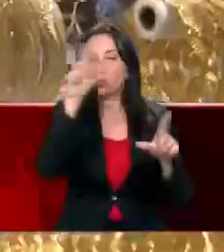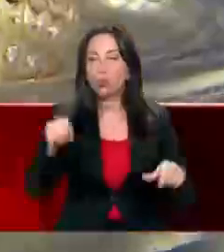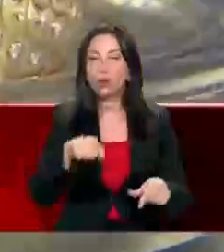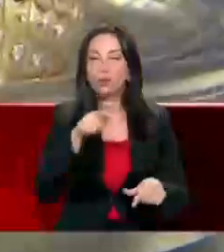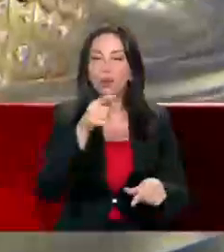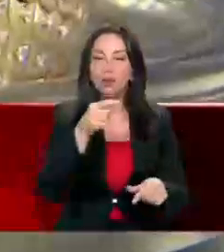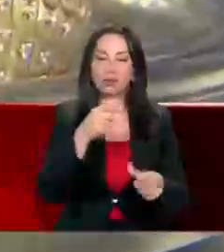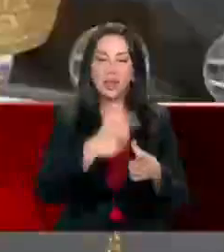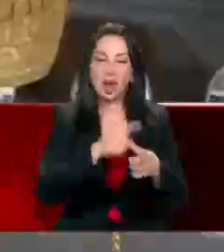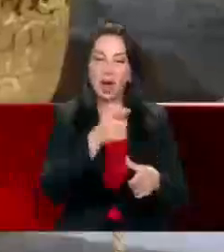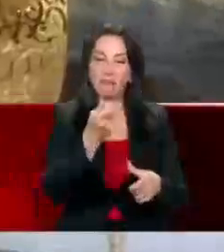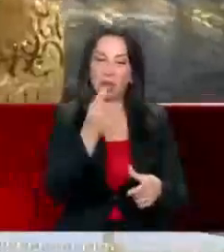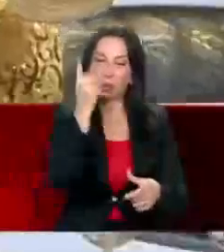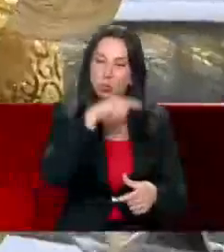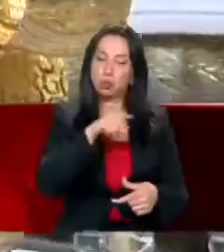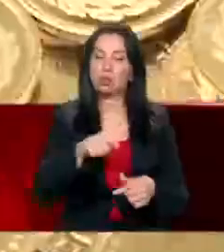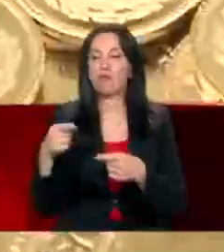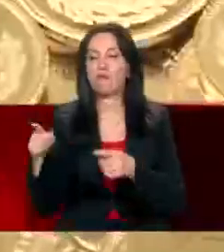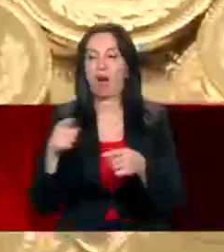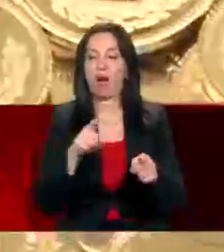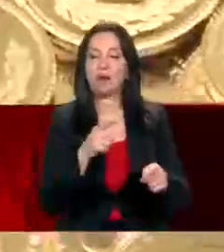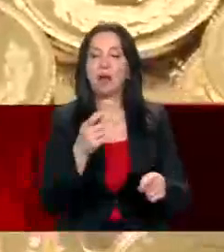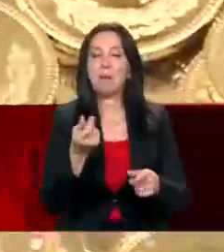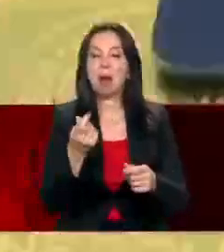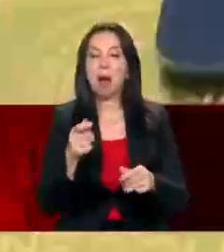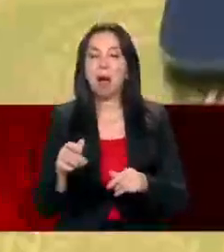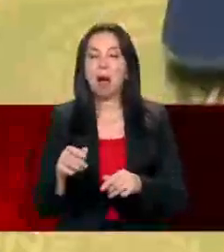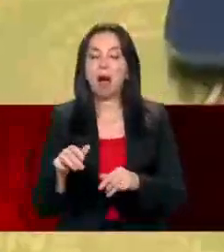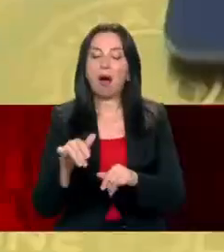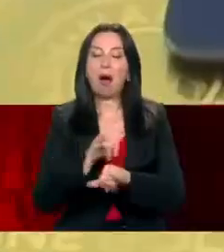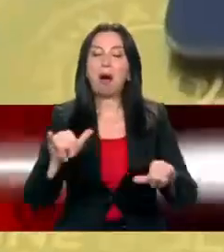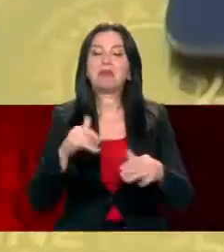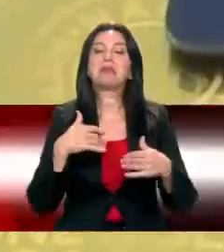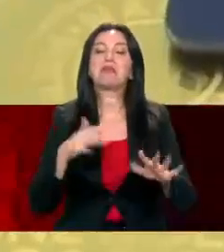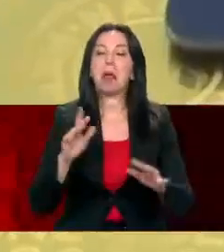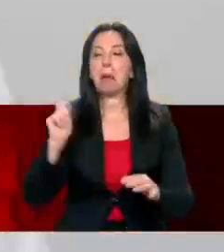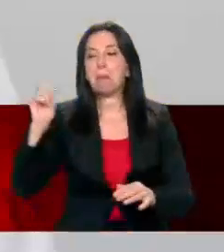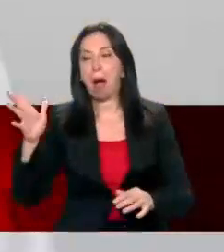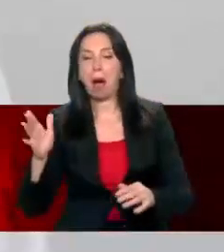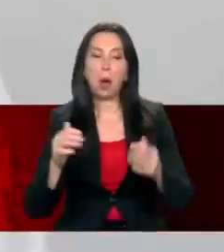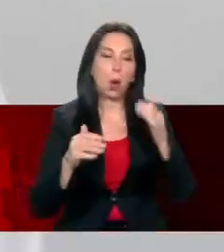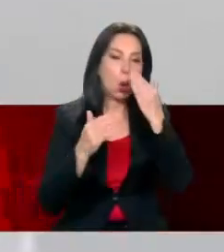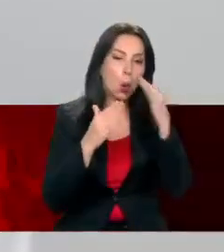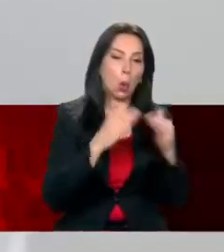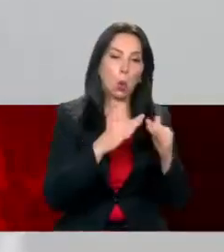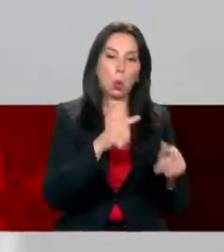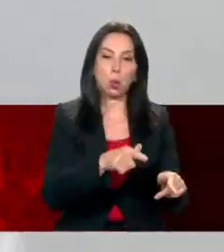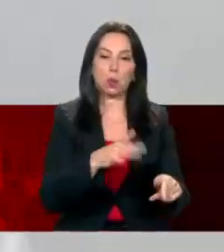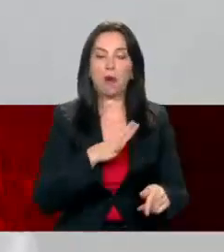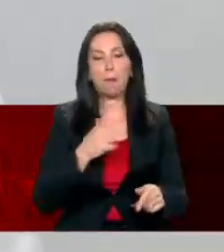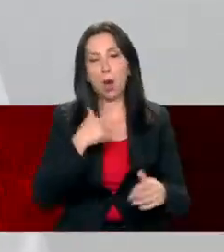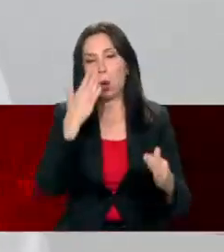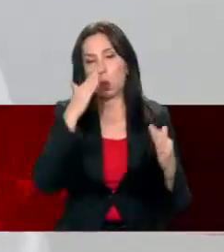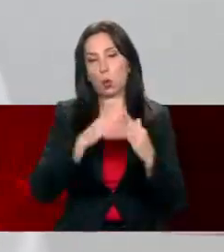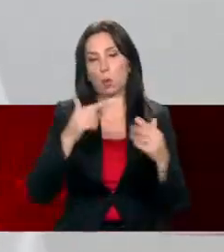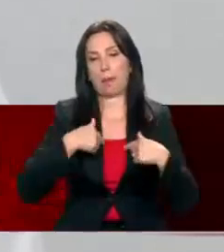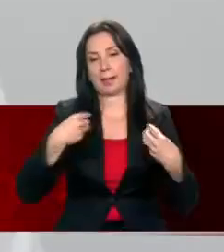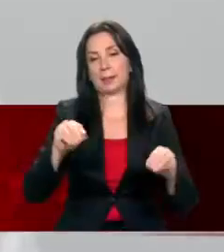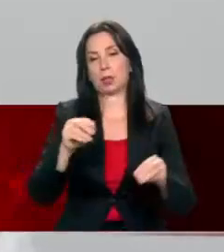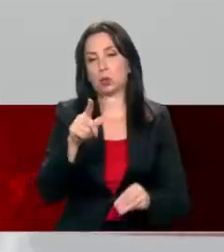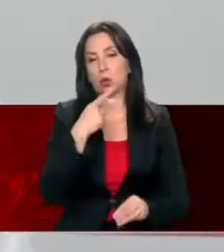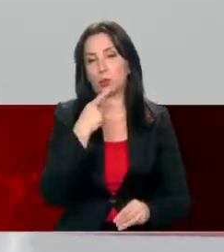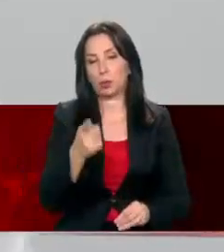kuyumcularla uygulamadaki fiyatlar birbirini tutmuyor. Kimi pahalıya, kimi daha uyguna satıyor. Ya biz şimdi uygun tutuyoruz. Yani rakamları mümkün